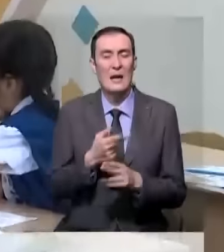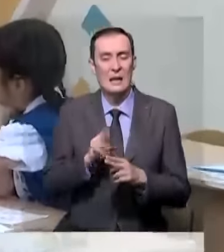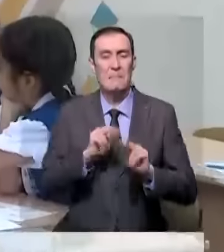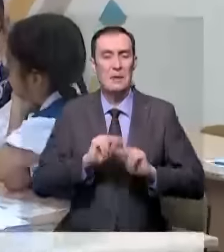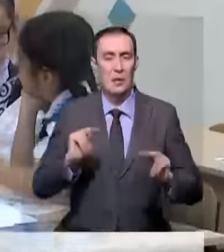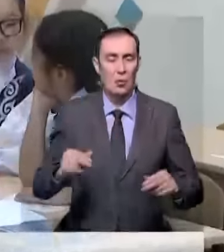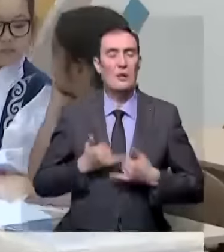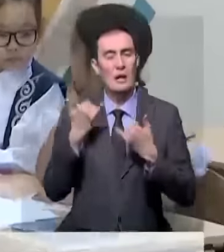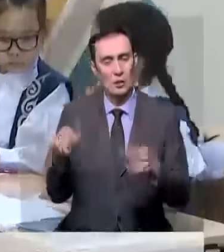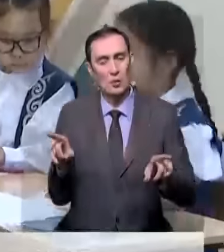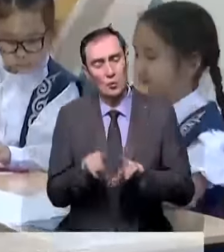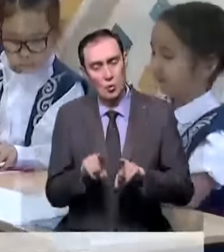педагог. Для них тоже создают